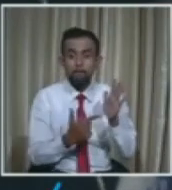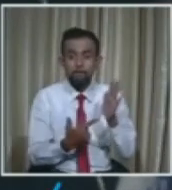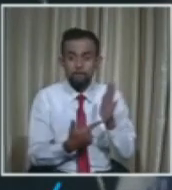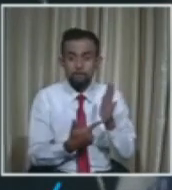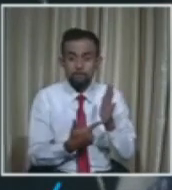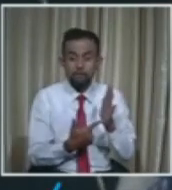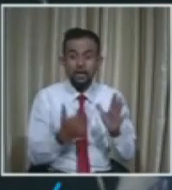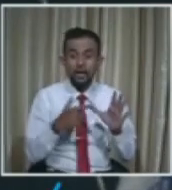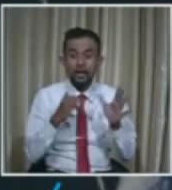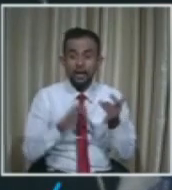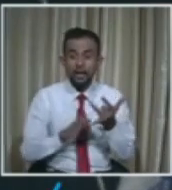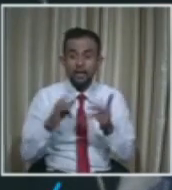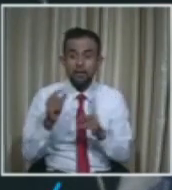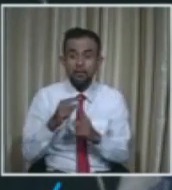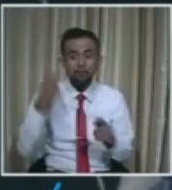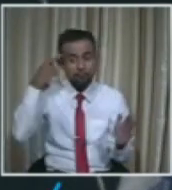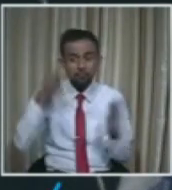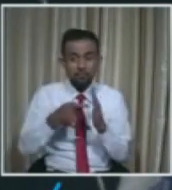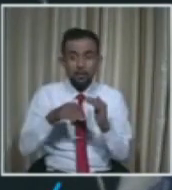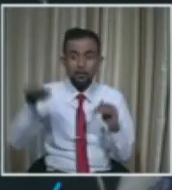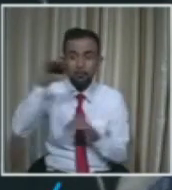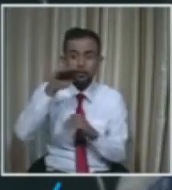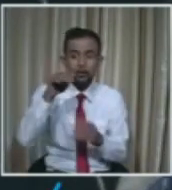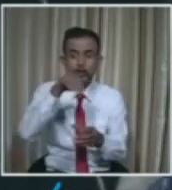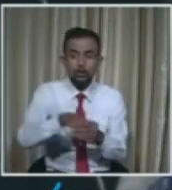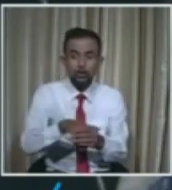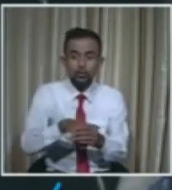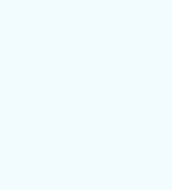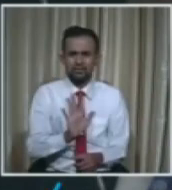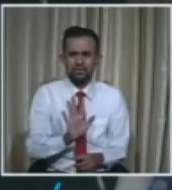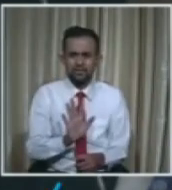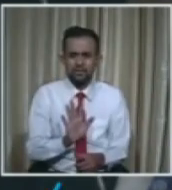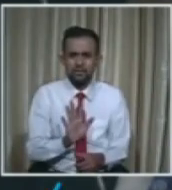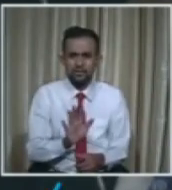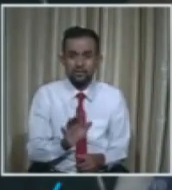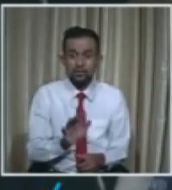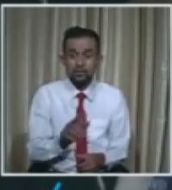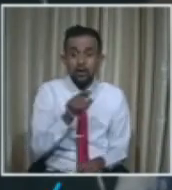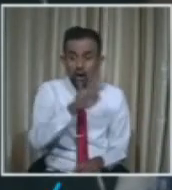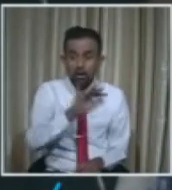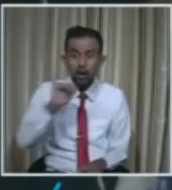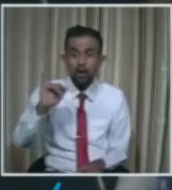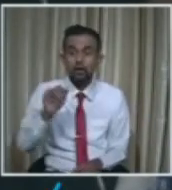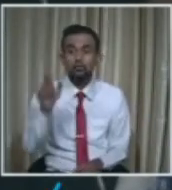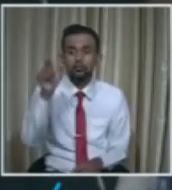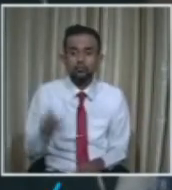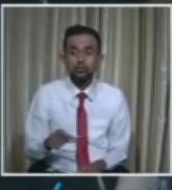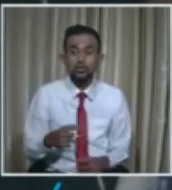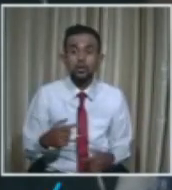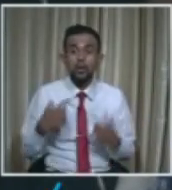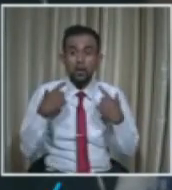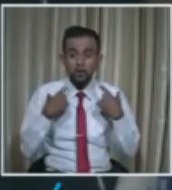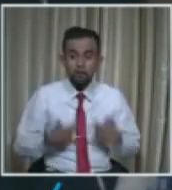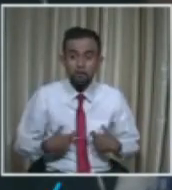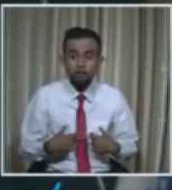ඔහු ASP විභාගයට ඉදිරිපත් වුණා මේ ප්‍රොමෝෂන් එකට ඉදිරිපත් වුණාම 12 දෙනයි සමත් වුණේ මොහු 46 වෙනි හැබැයි රාජපක්ෂ වරුන්ට